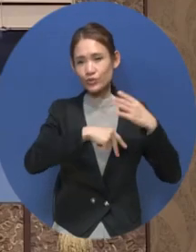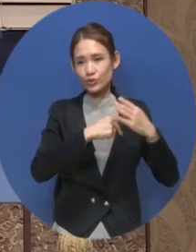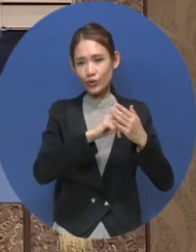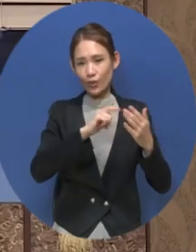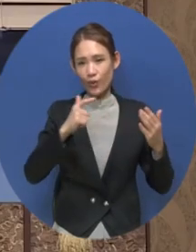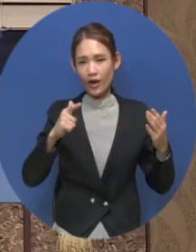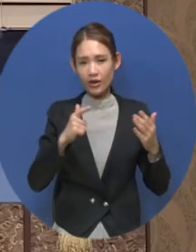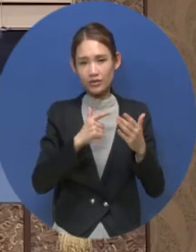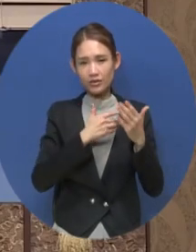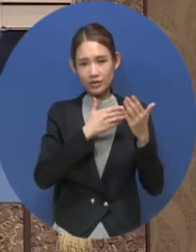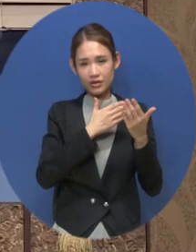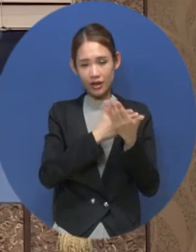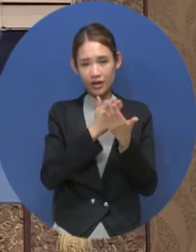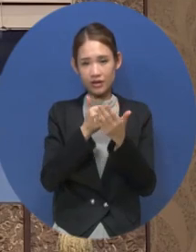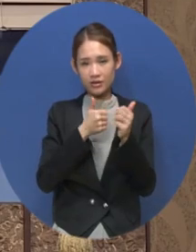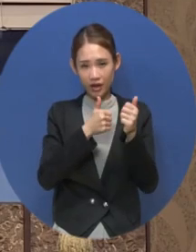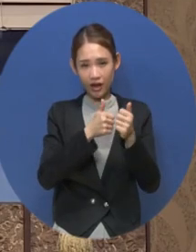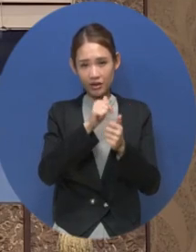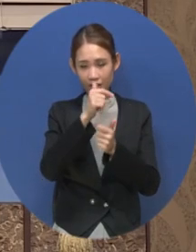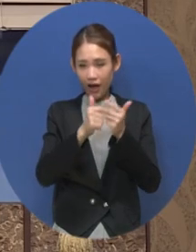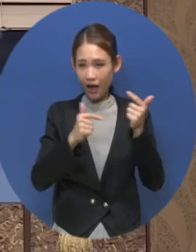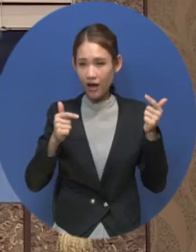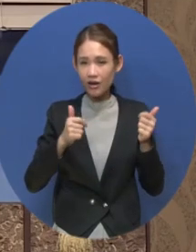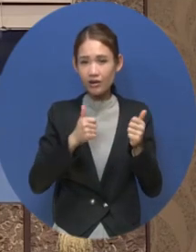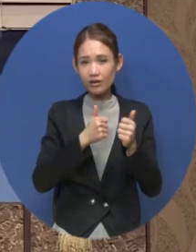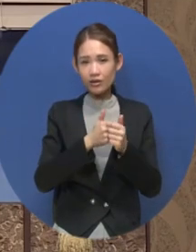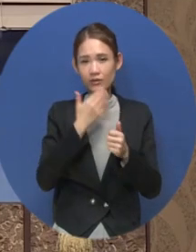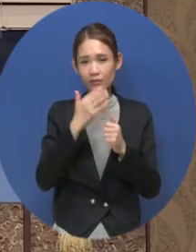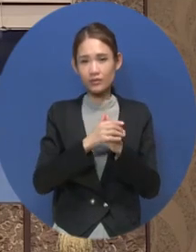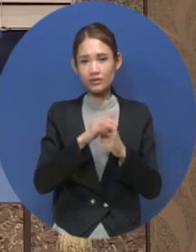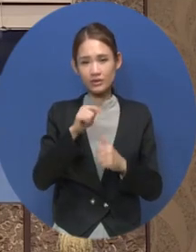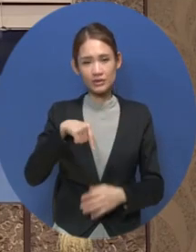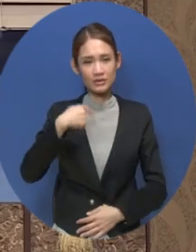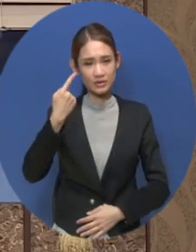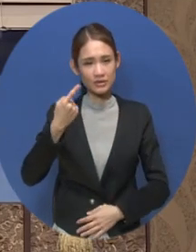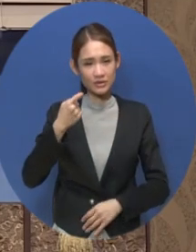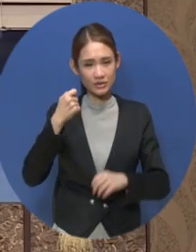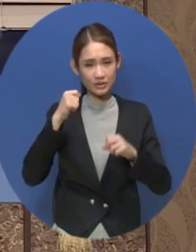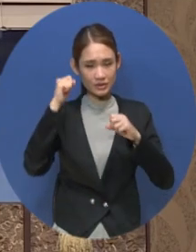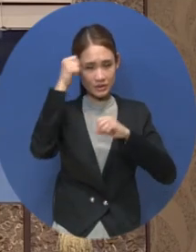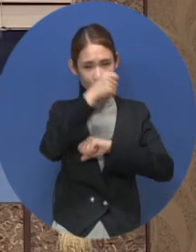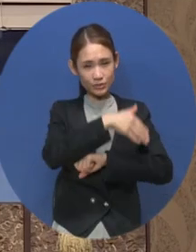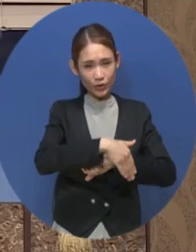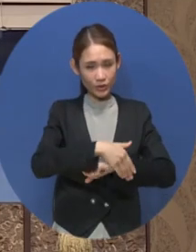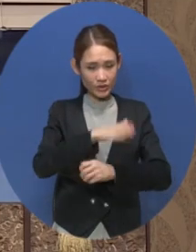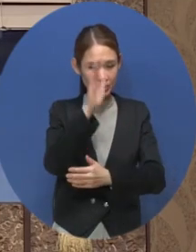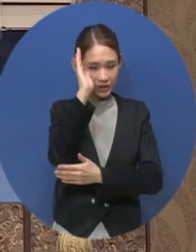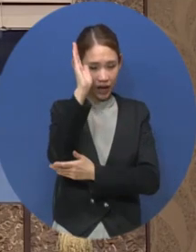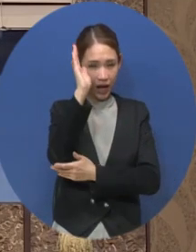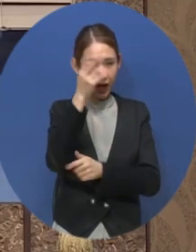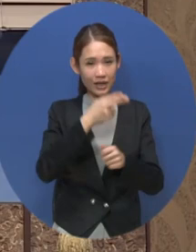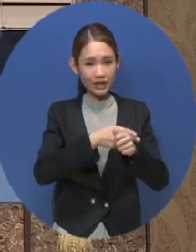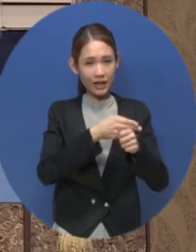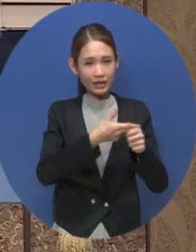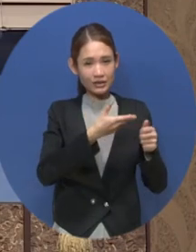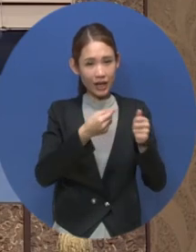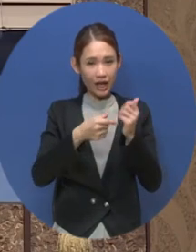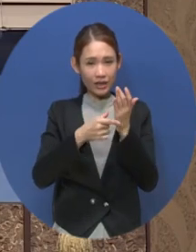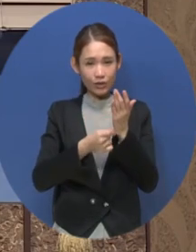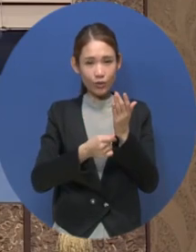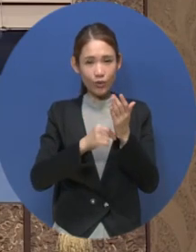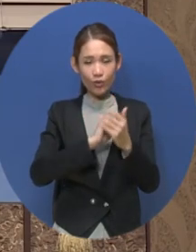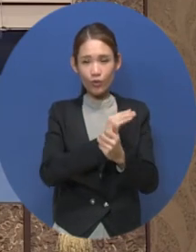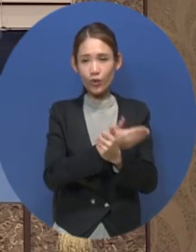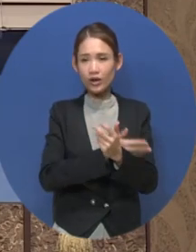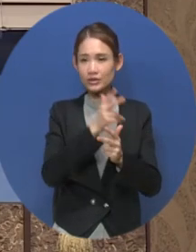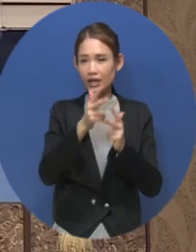다양하게 네. 할 수도 있고요. 네. 그다음에 저희가 이제 준비하고 있는 게 스포츠 강좌 이용권 사업을 이제 보급을 하고